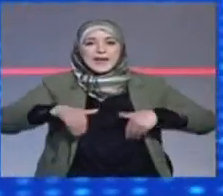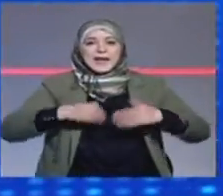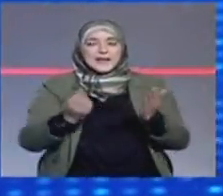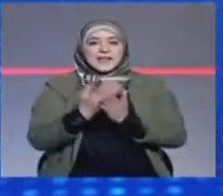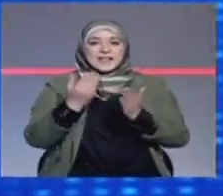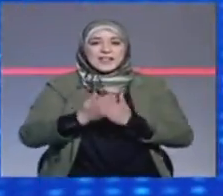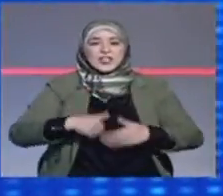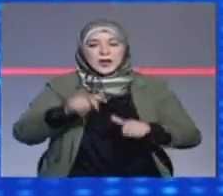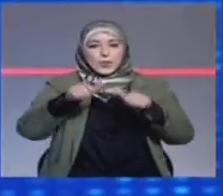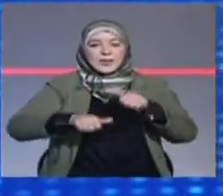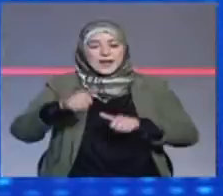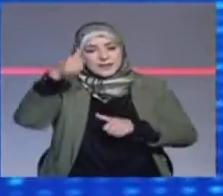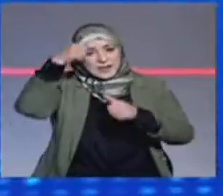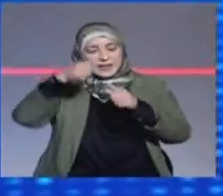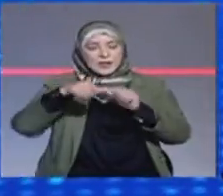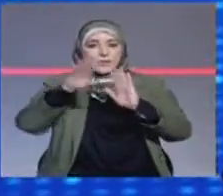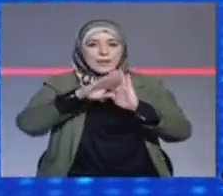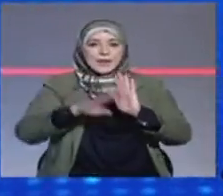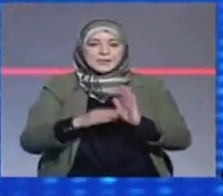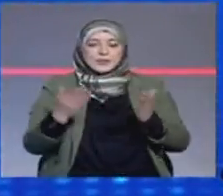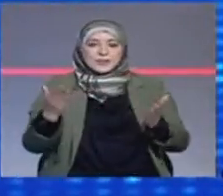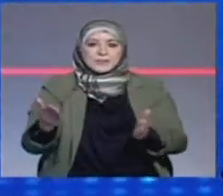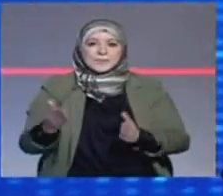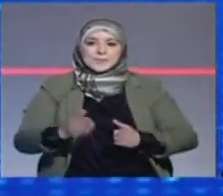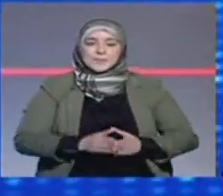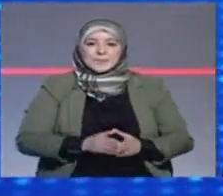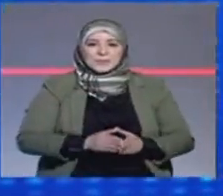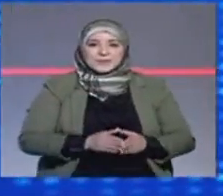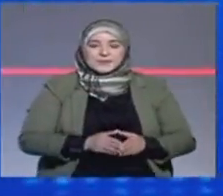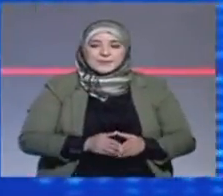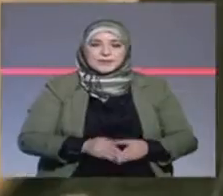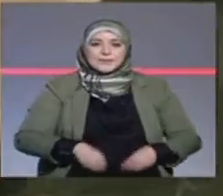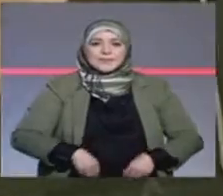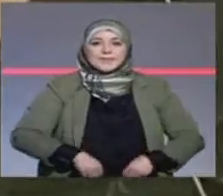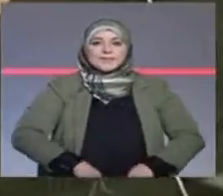مشاهدينا الكرام، وهذا تذكير بأبرز ما جاء فيها في هذه العناوين.